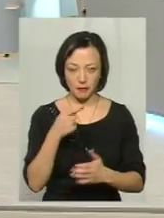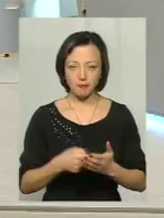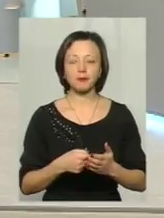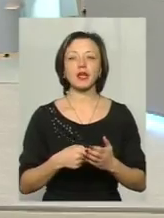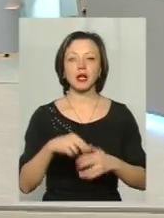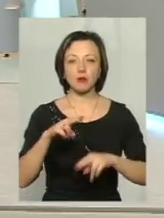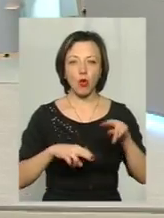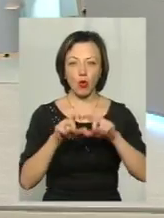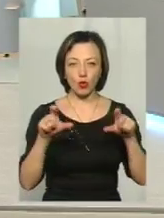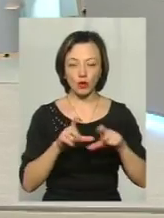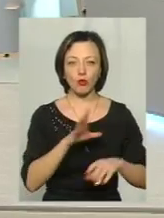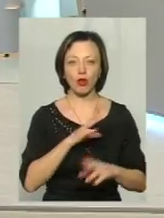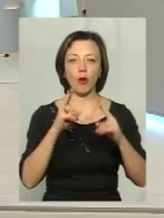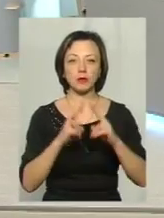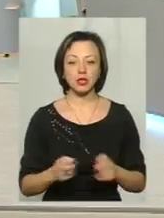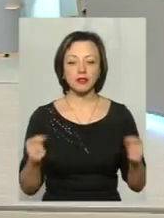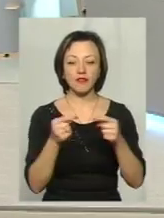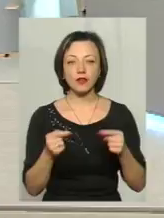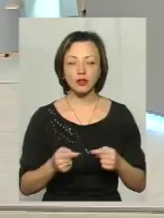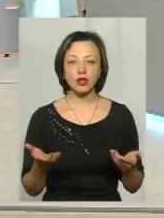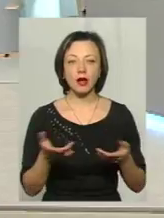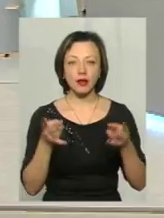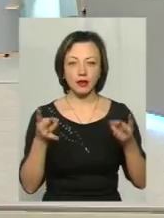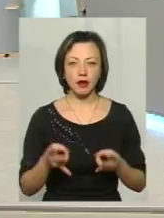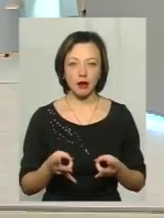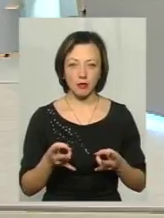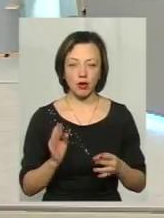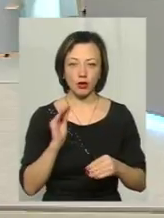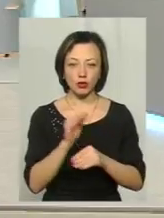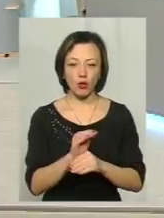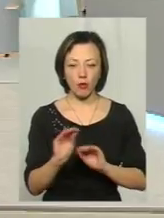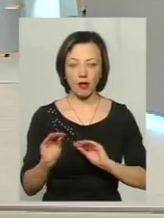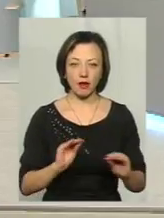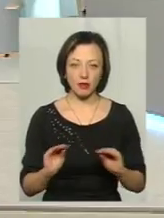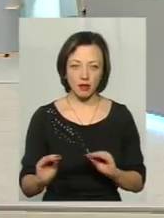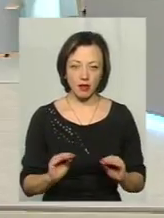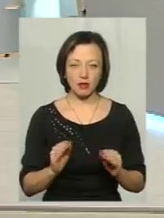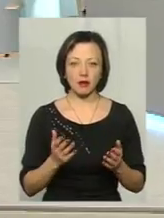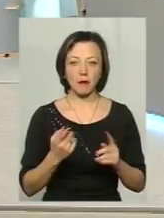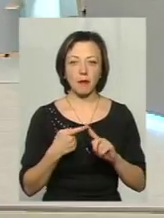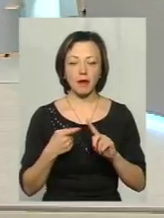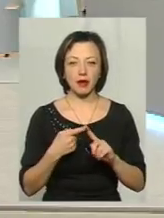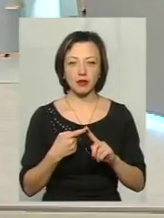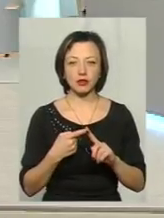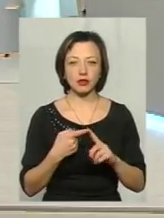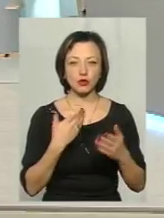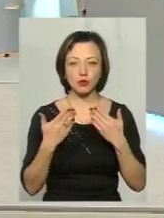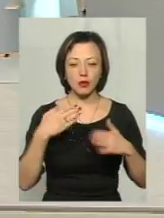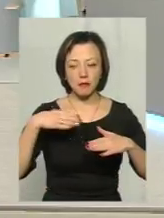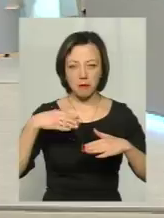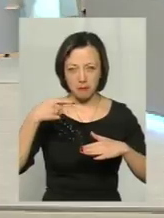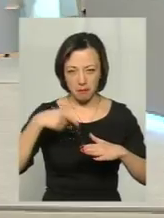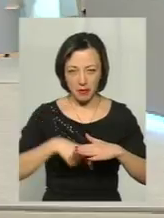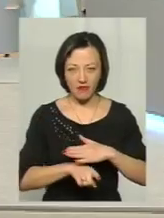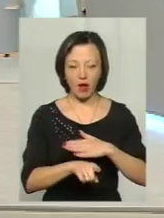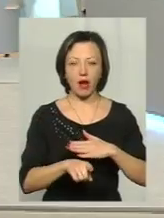були обстежені, визначені, які треба дообладнати. Во-перше, це особливо стосується підвальних приміщень,